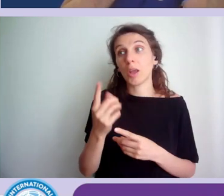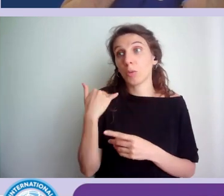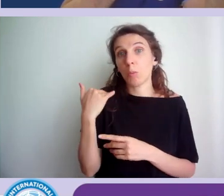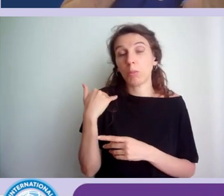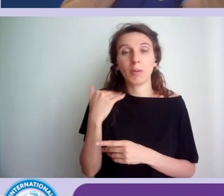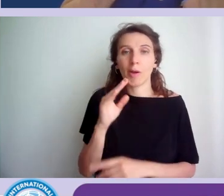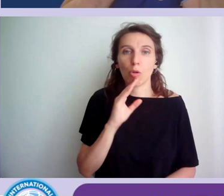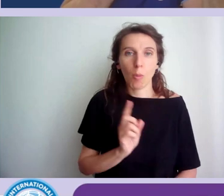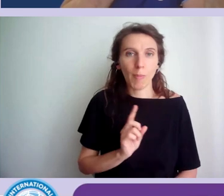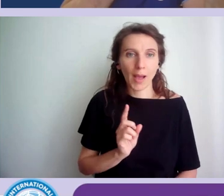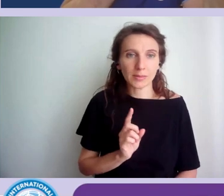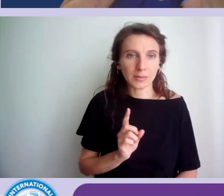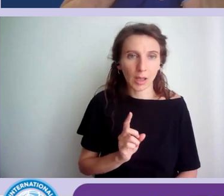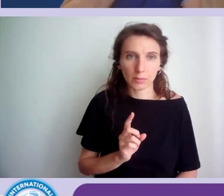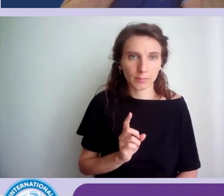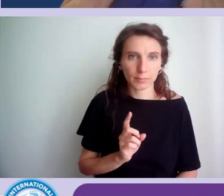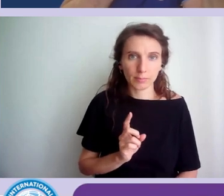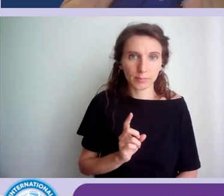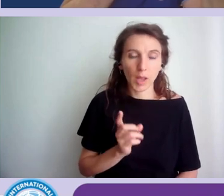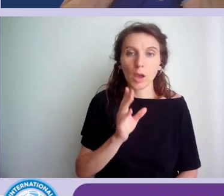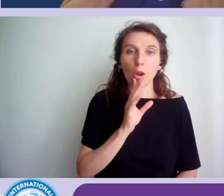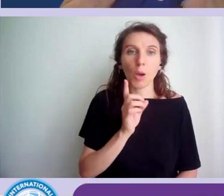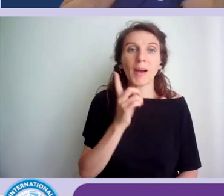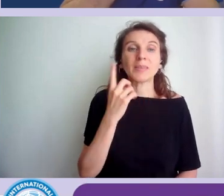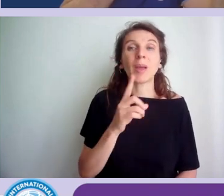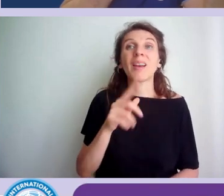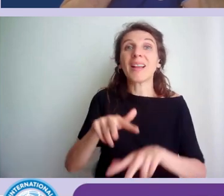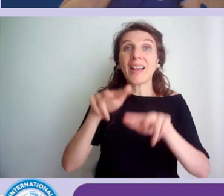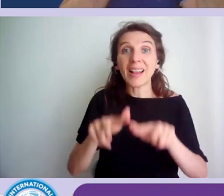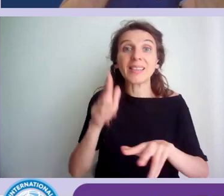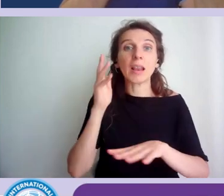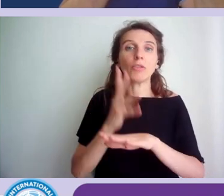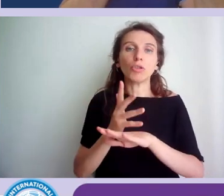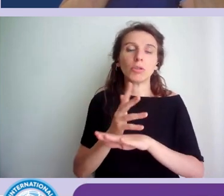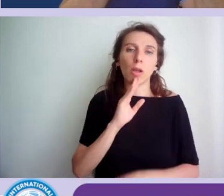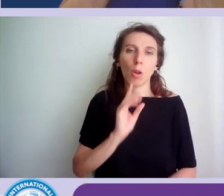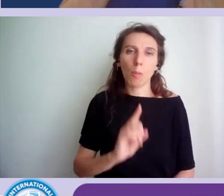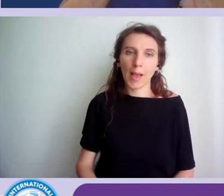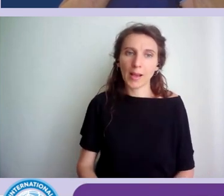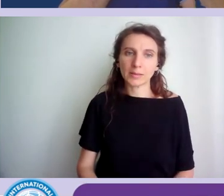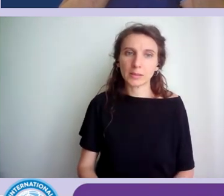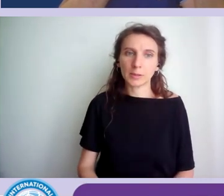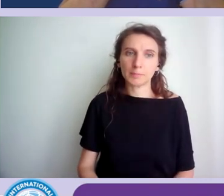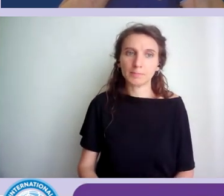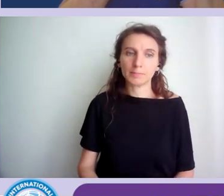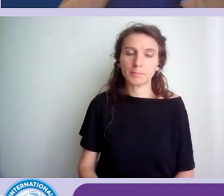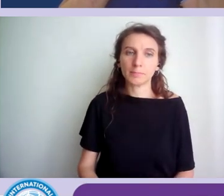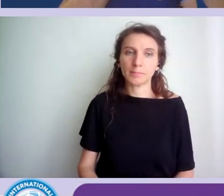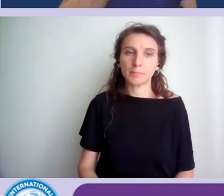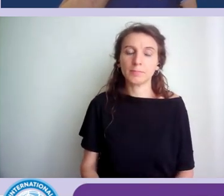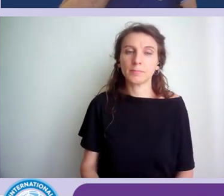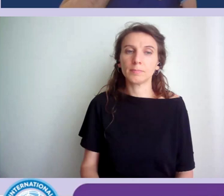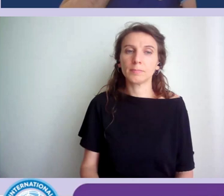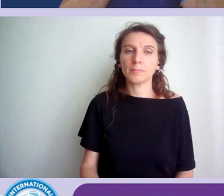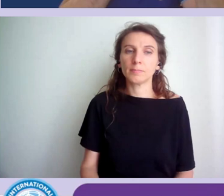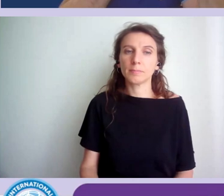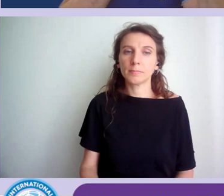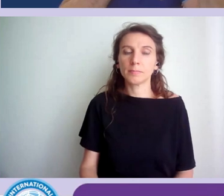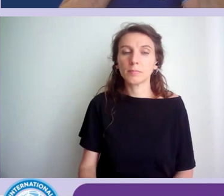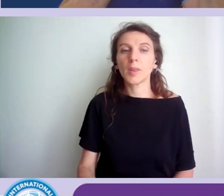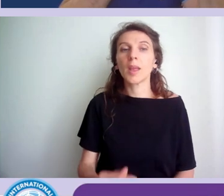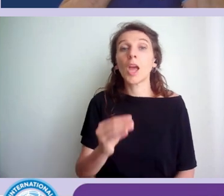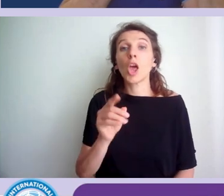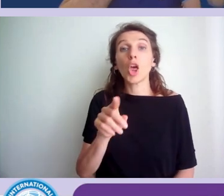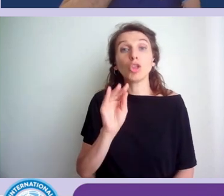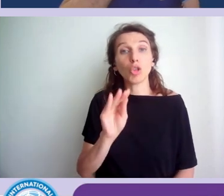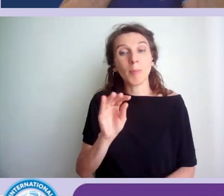sufficiente per garantire il concetto di accessibilità Eh Nella domanda dice in che modo il